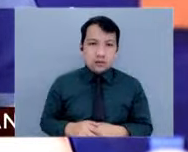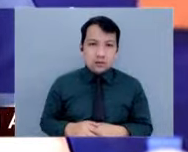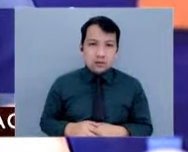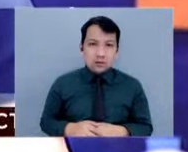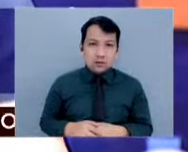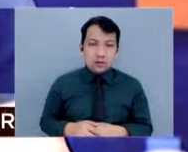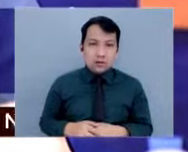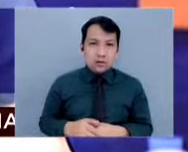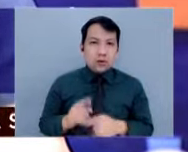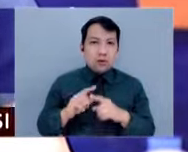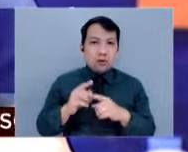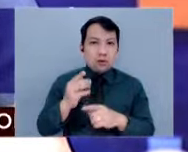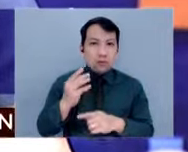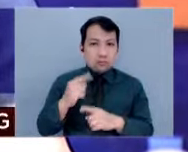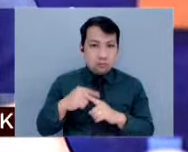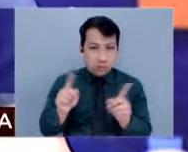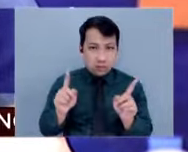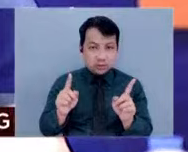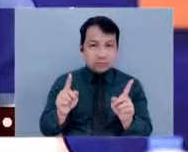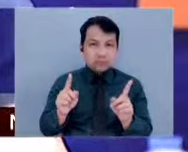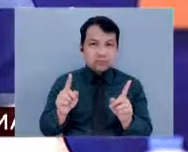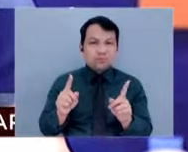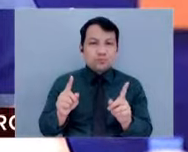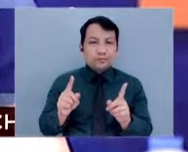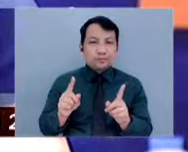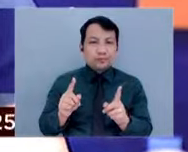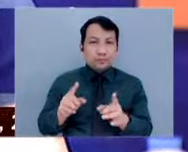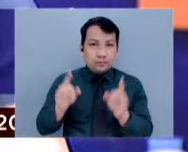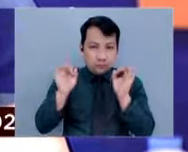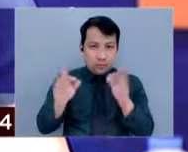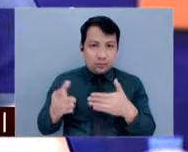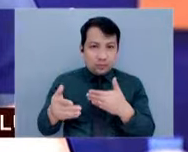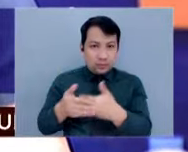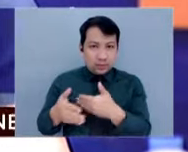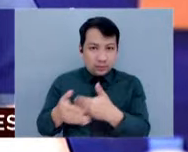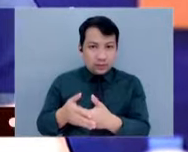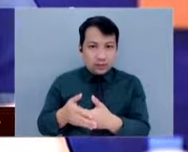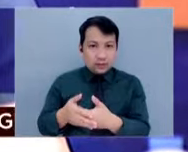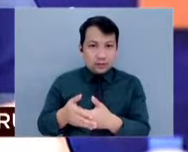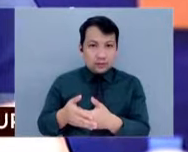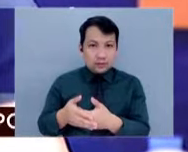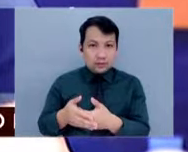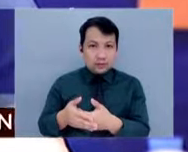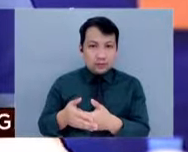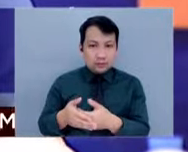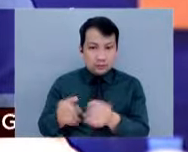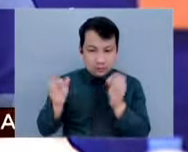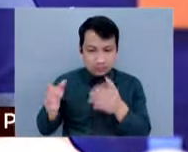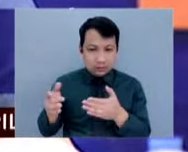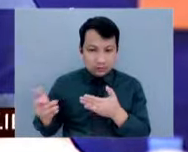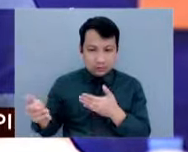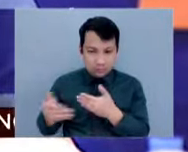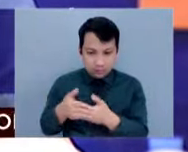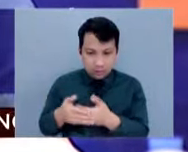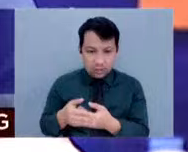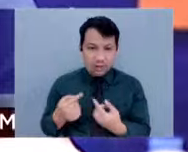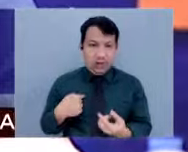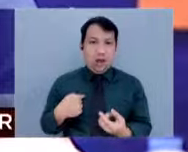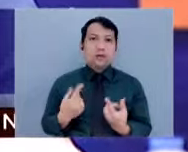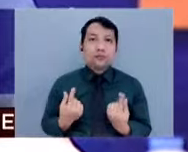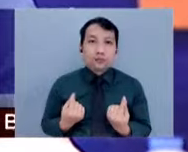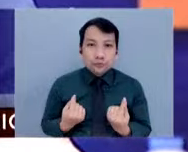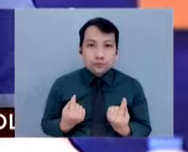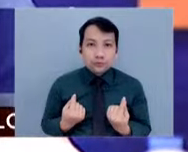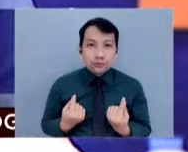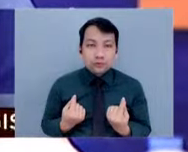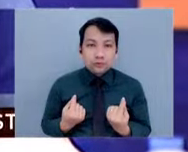Ngunit, ang panganib ay lumalapit sa atin. So anong gagawin natin? Hindi naman